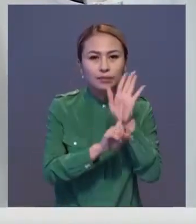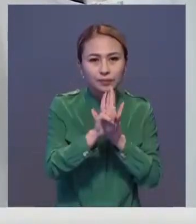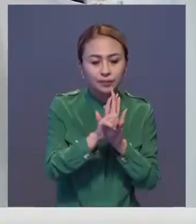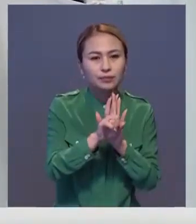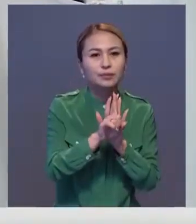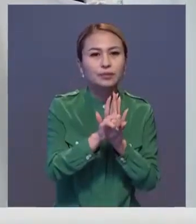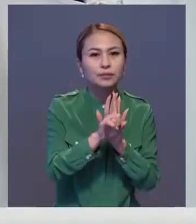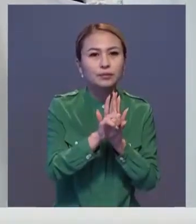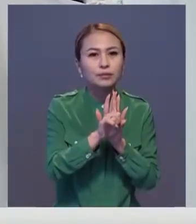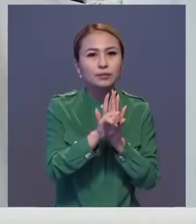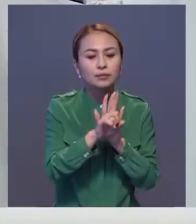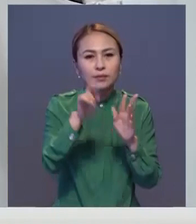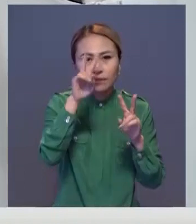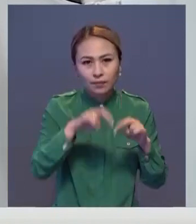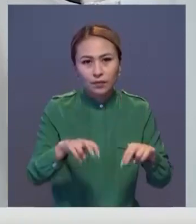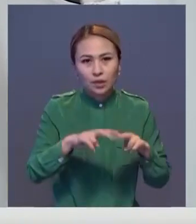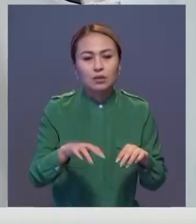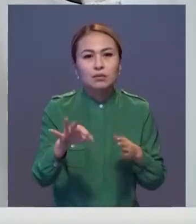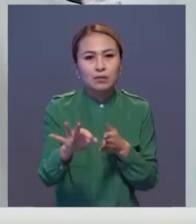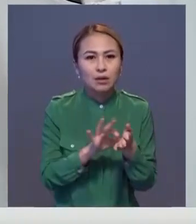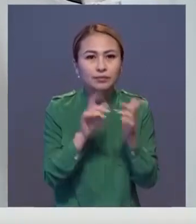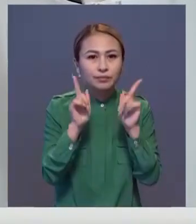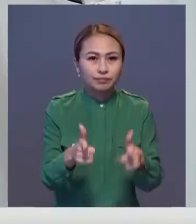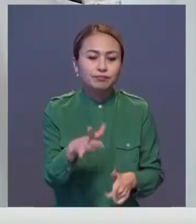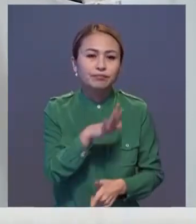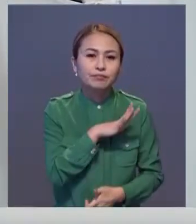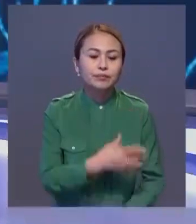мына тексеруге бір жағынан келдік.